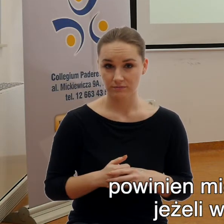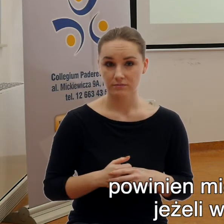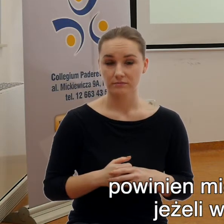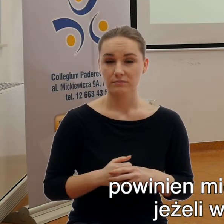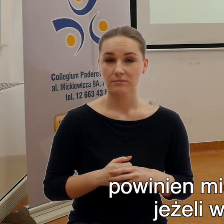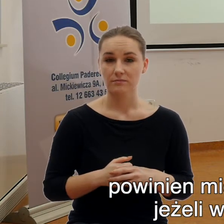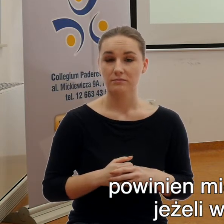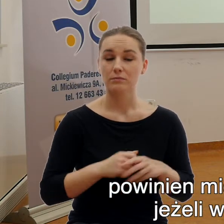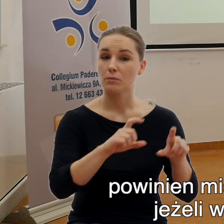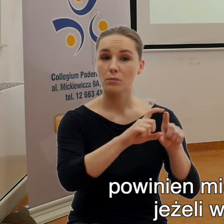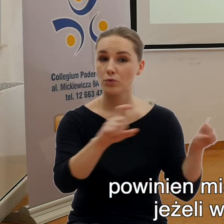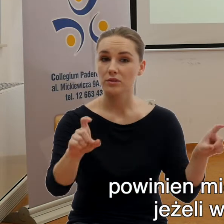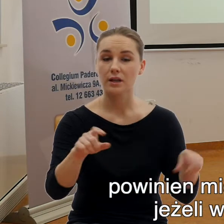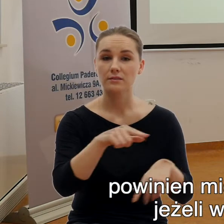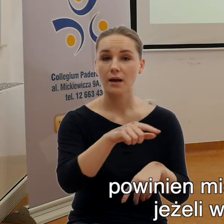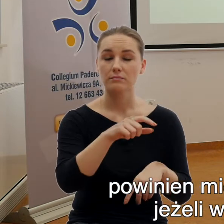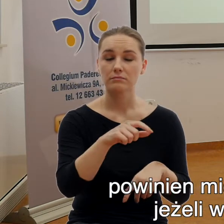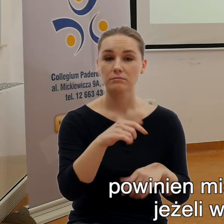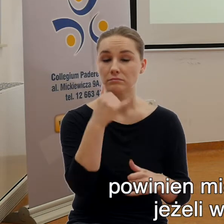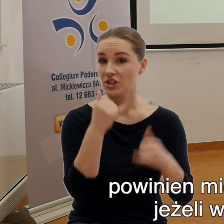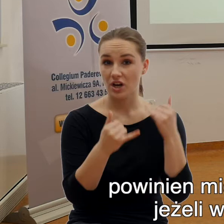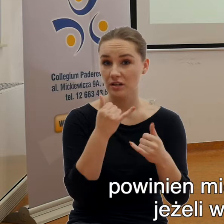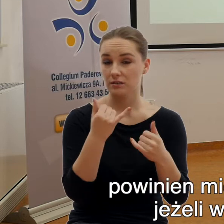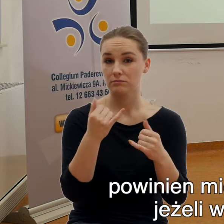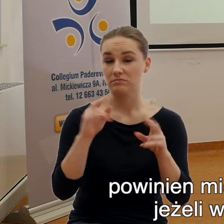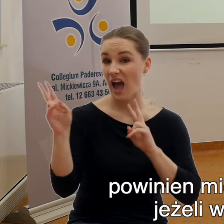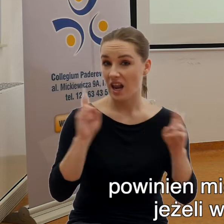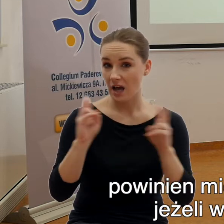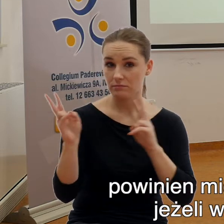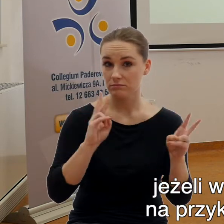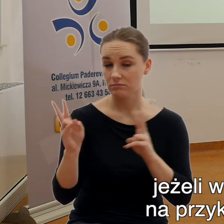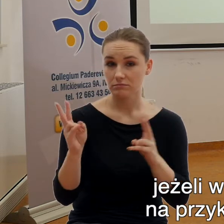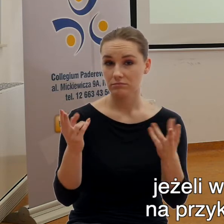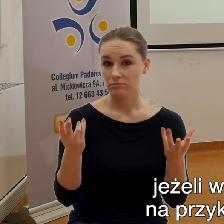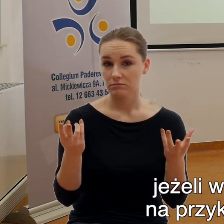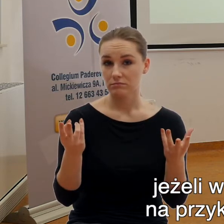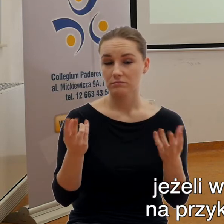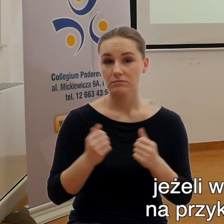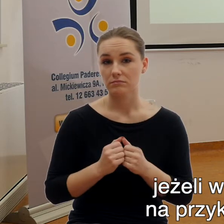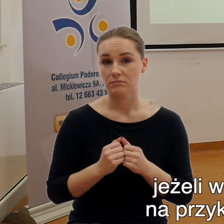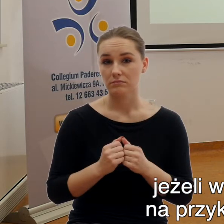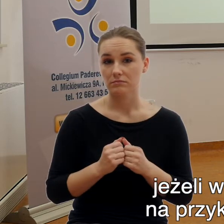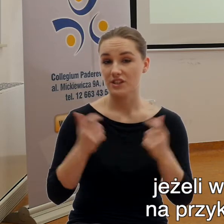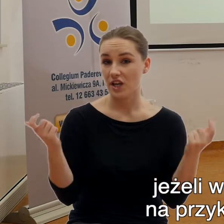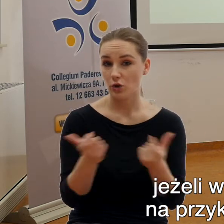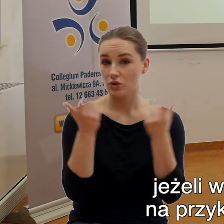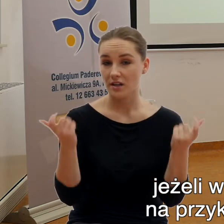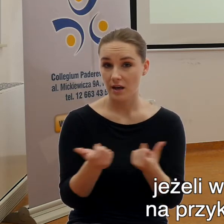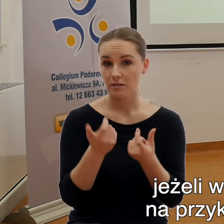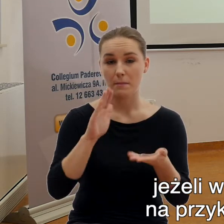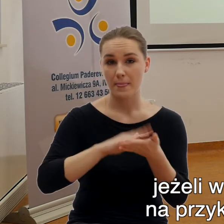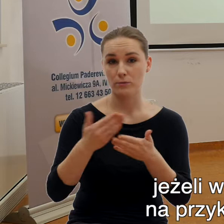się wydarzyć, jeżeli w budynku zostanie ogłoszony alarm, jeżeli w budynku wystąpi jakieś zagrożenie, na